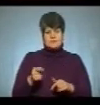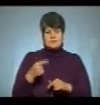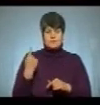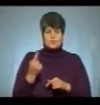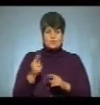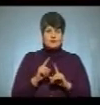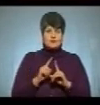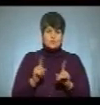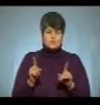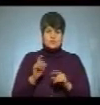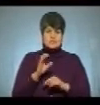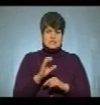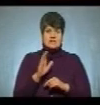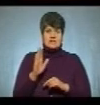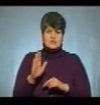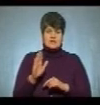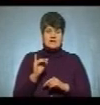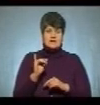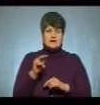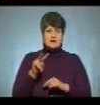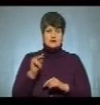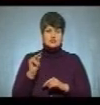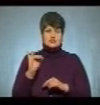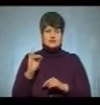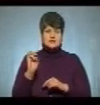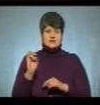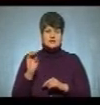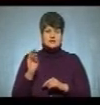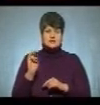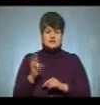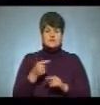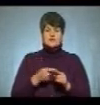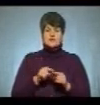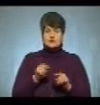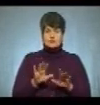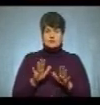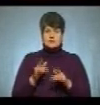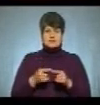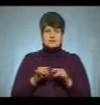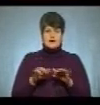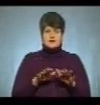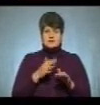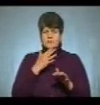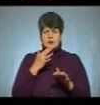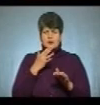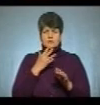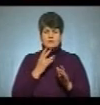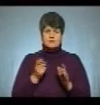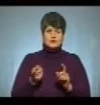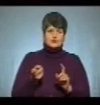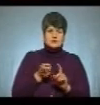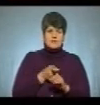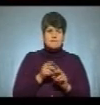особливо Сергій і Віталій Ільчишини. І в даному випадку до цієї акції досить долучилася Православна